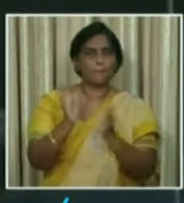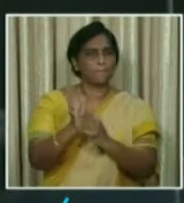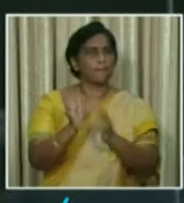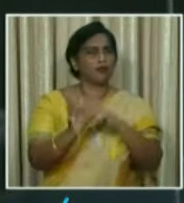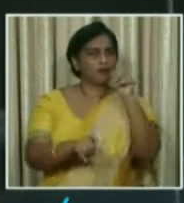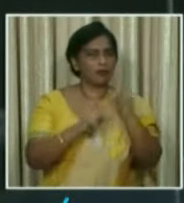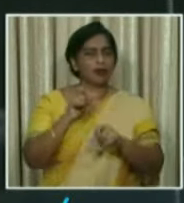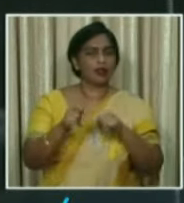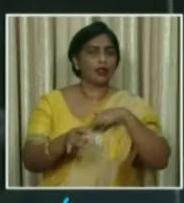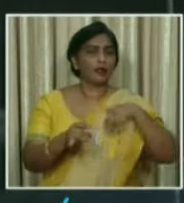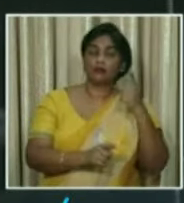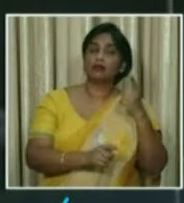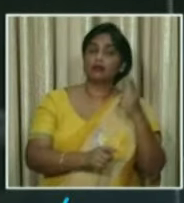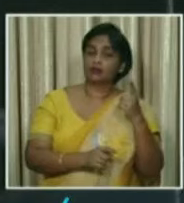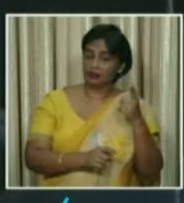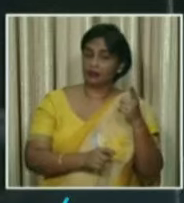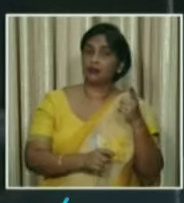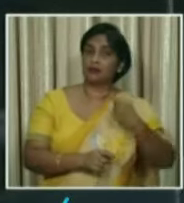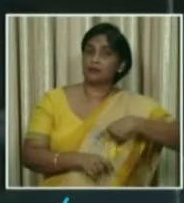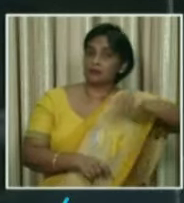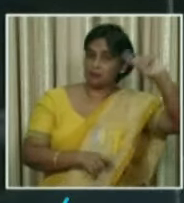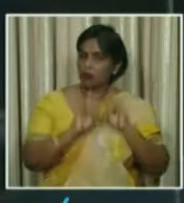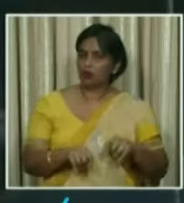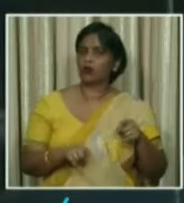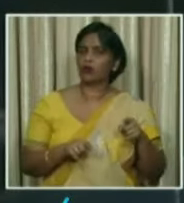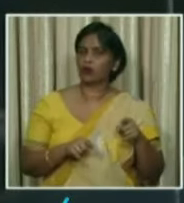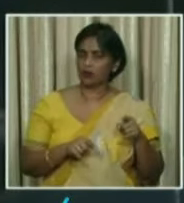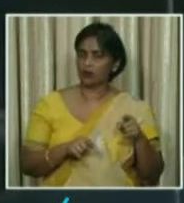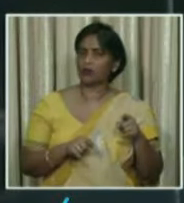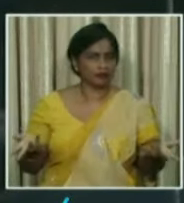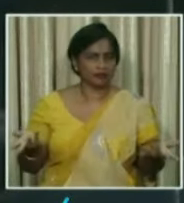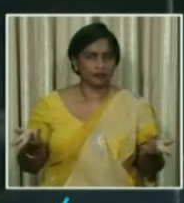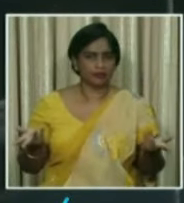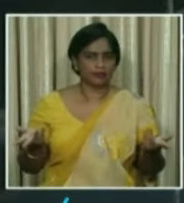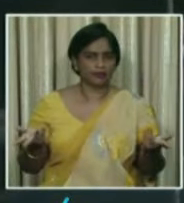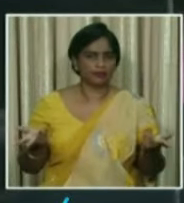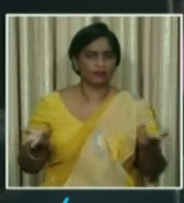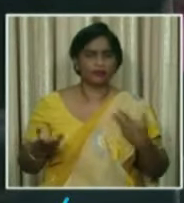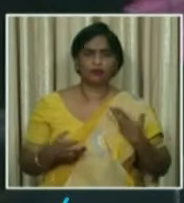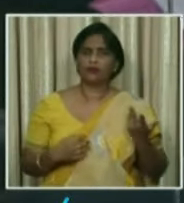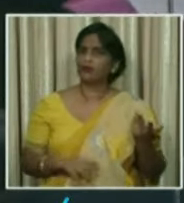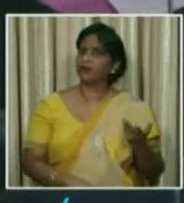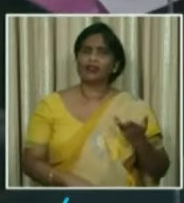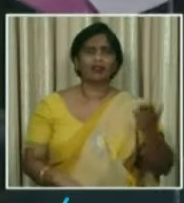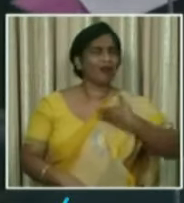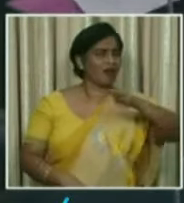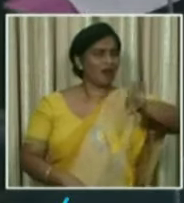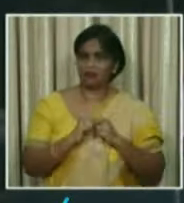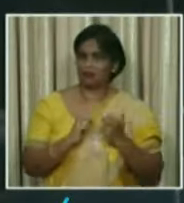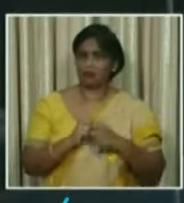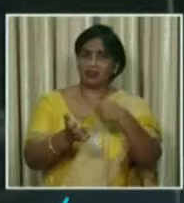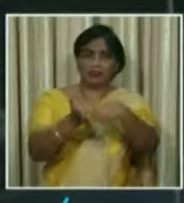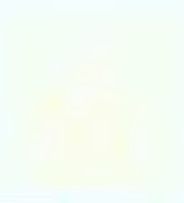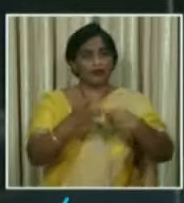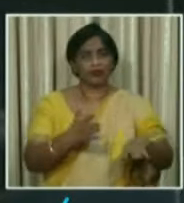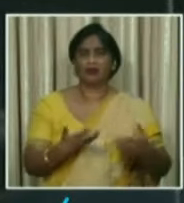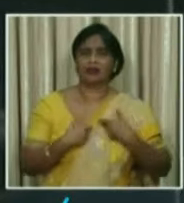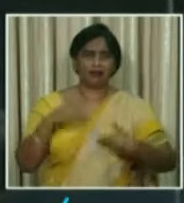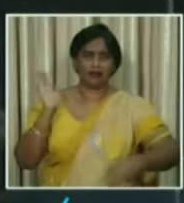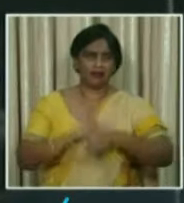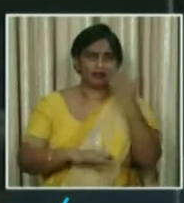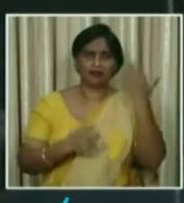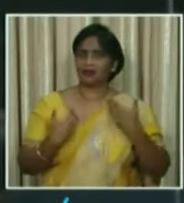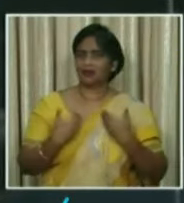මහ ලේකම්තුමියට බලෙන් කැඳෙව්වා කමිටුවට මෙහෙම මේක ඕන මාව පන්නන්න මට ප්‍රශ්නයක් නැහැ මම යන්නම්. එතකොට